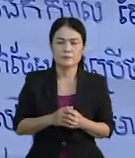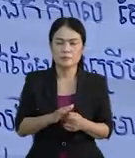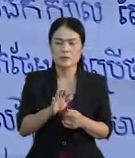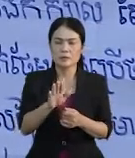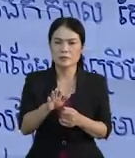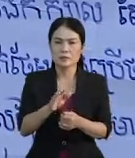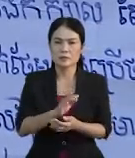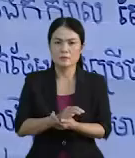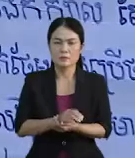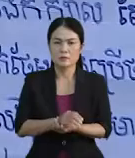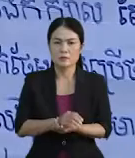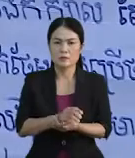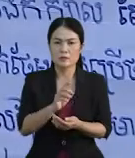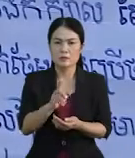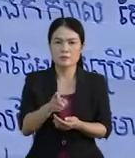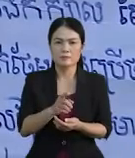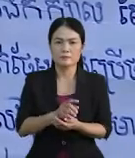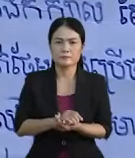quạt bà